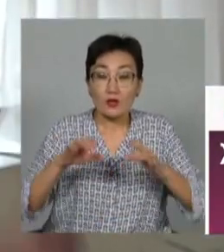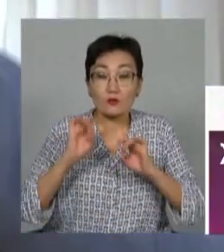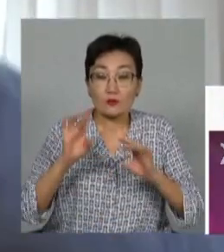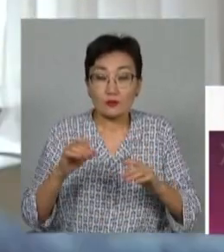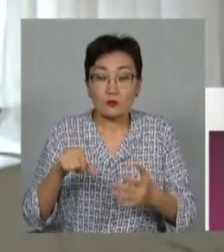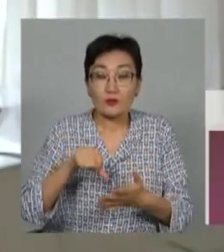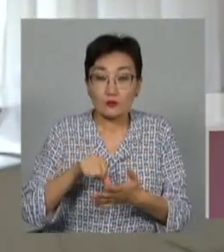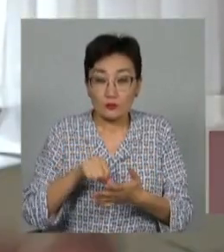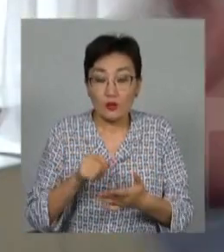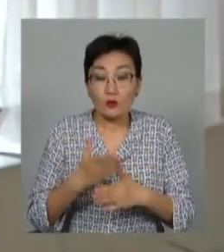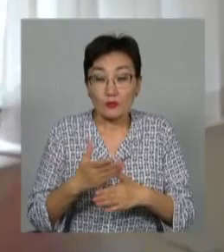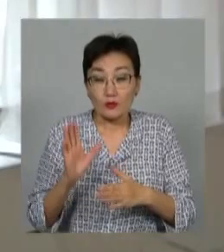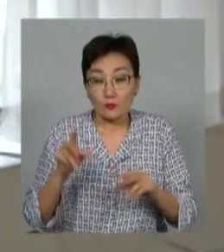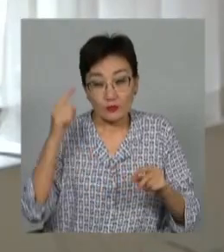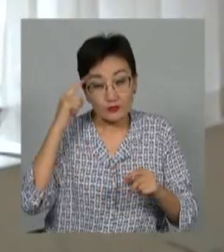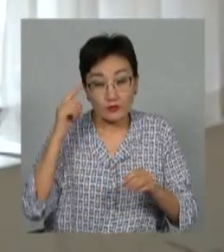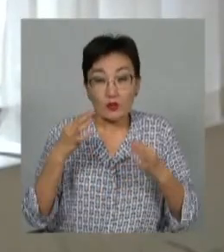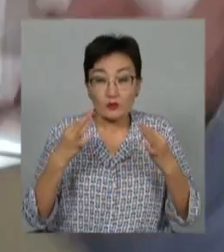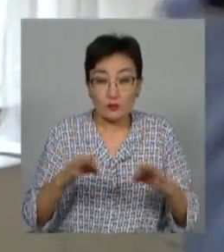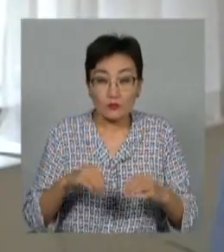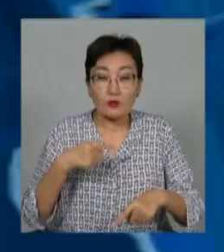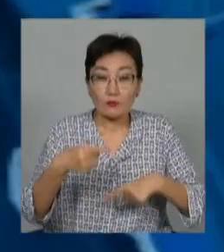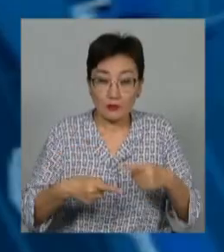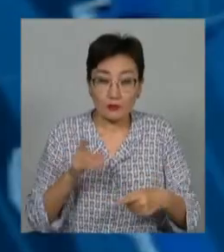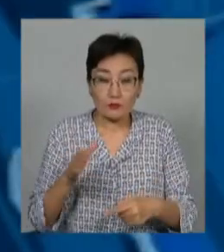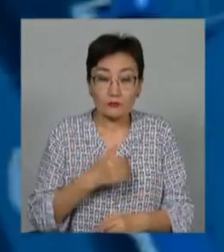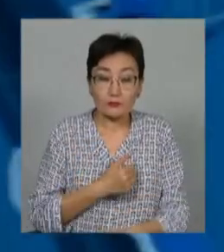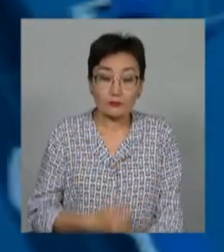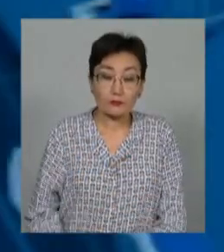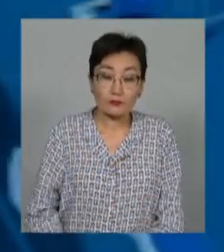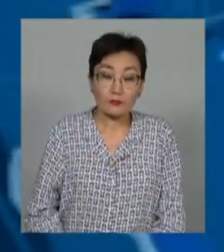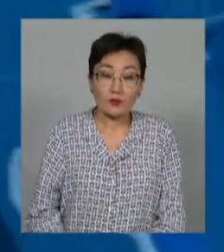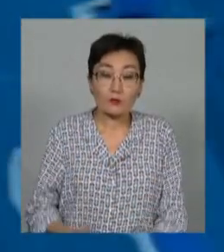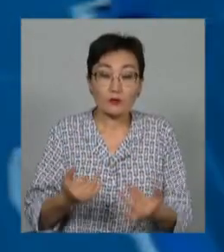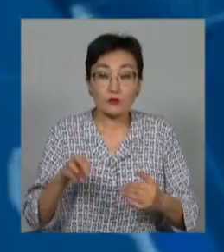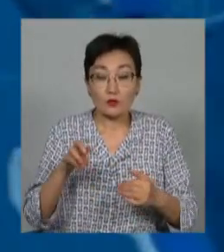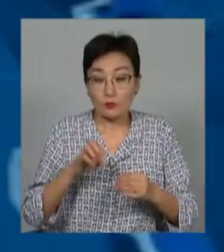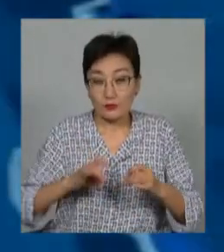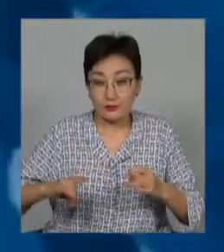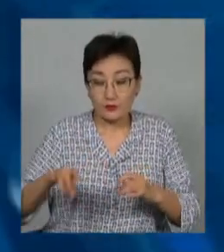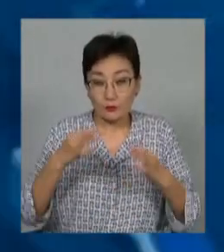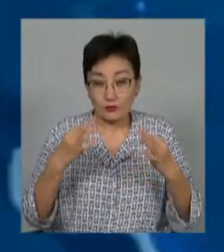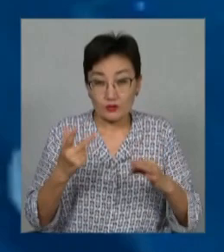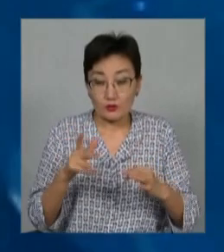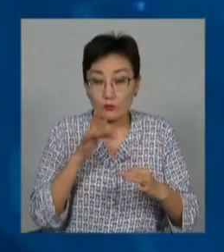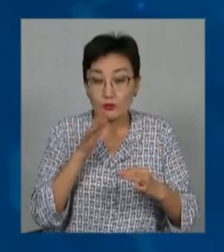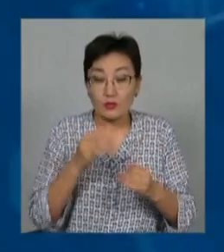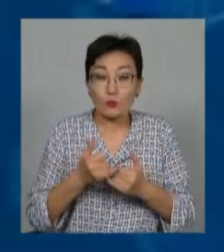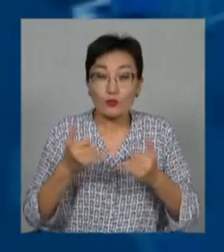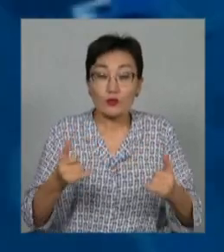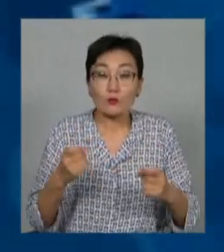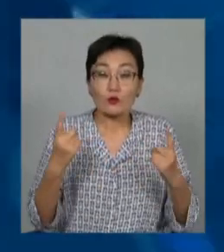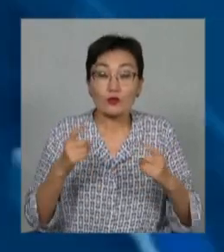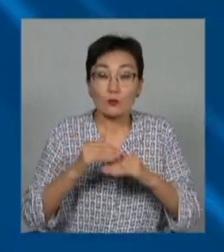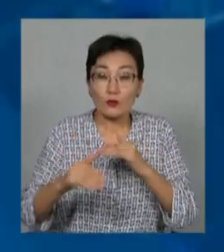үлес қосады деген ойдамыз. Тәуелсіздік жасай берсін. Бүгін Түрксіп ауданында тәуелсіздіктің 30 жылығын арылған «Олы